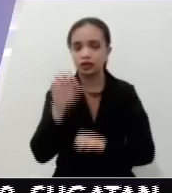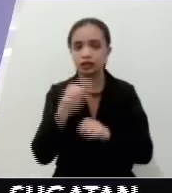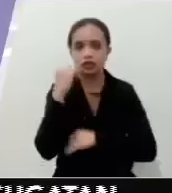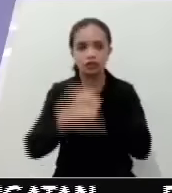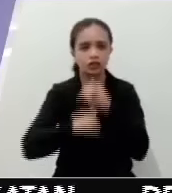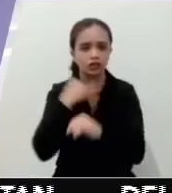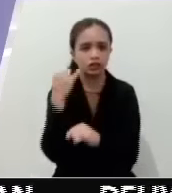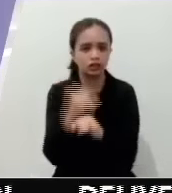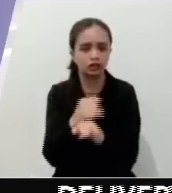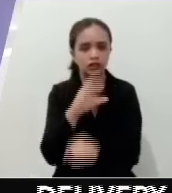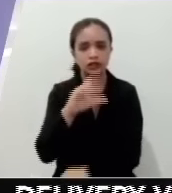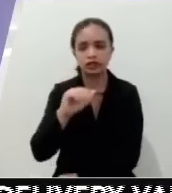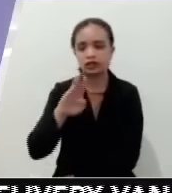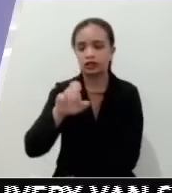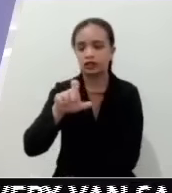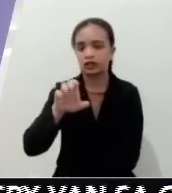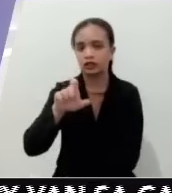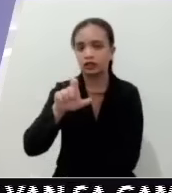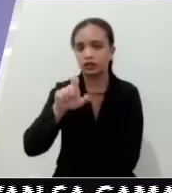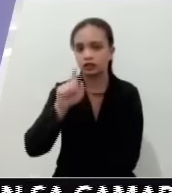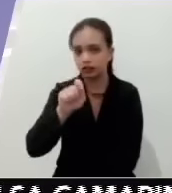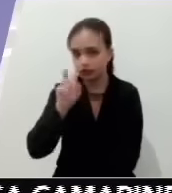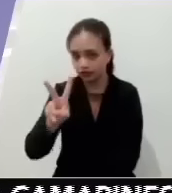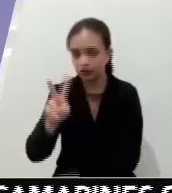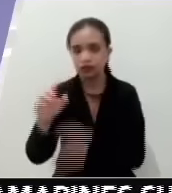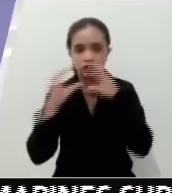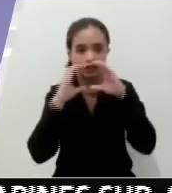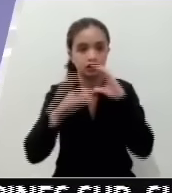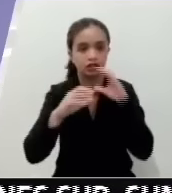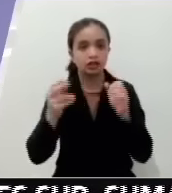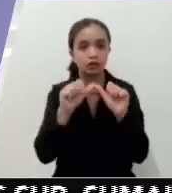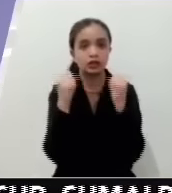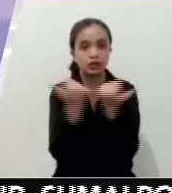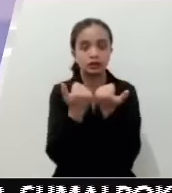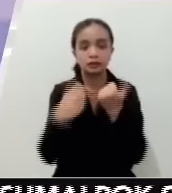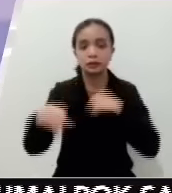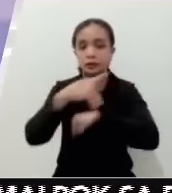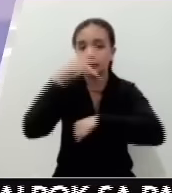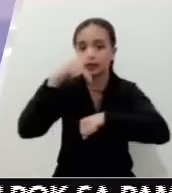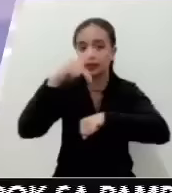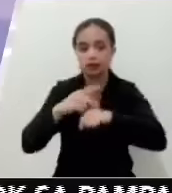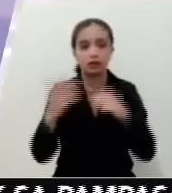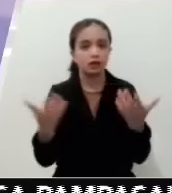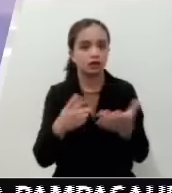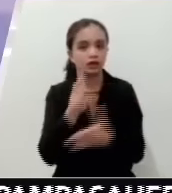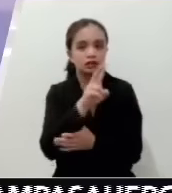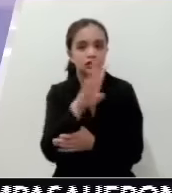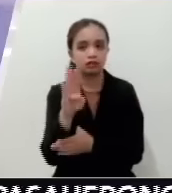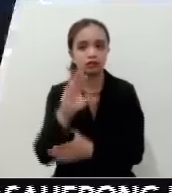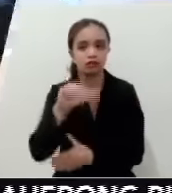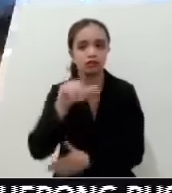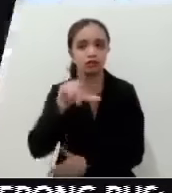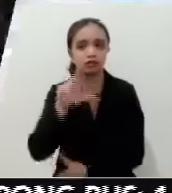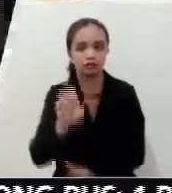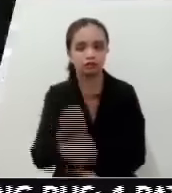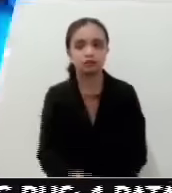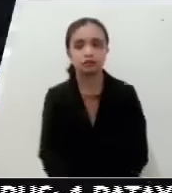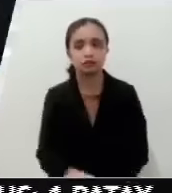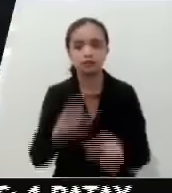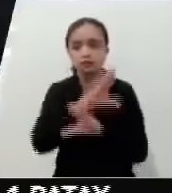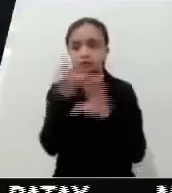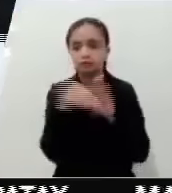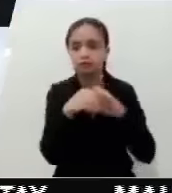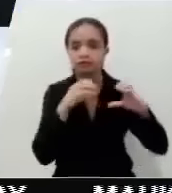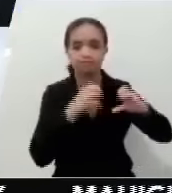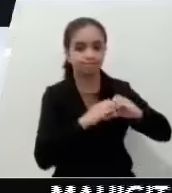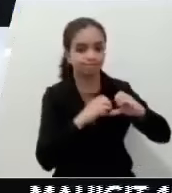and telecommunications Association of the Philippines sa paglahok nito sa 24th cable Congress day kabilang GMA Network sa binigyan